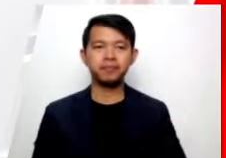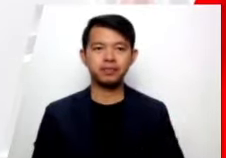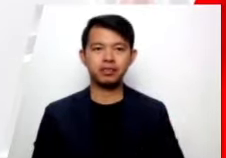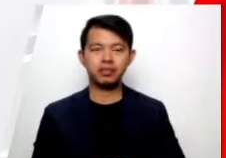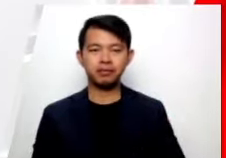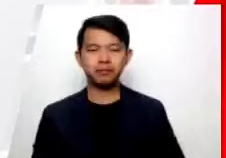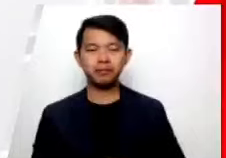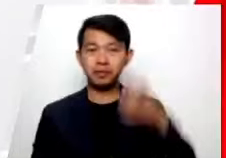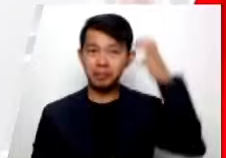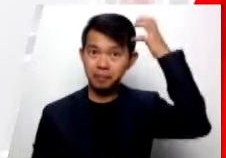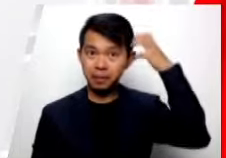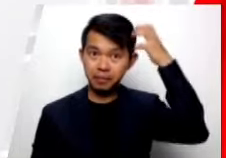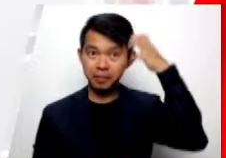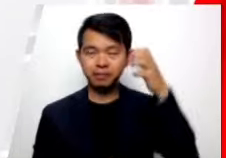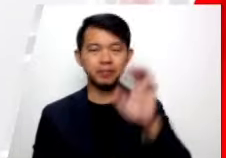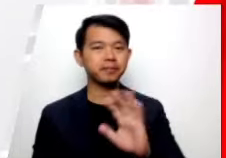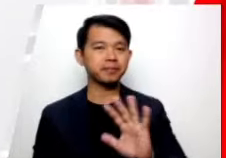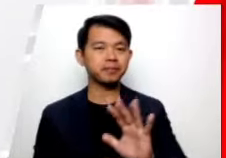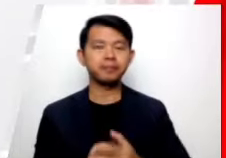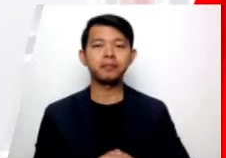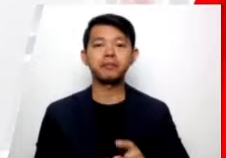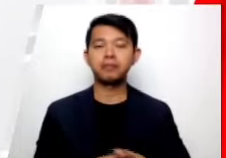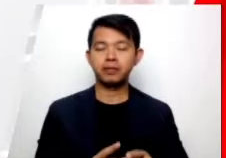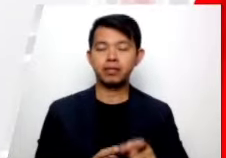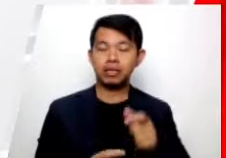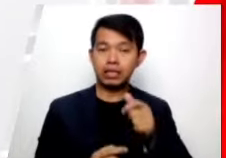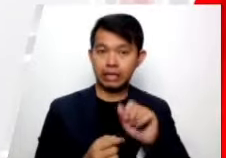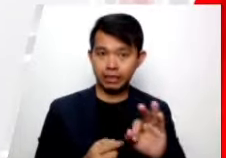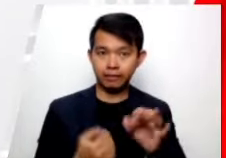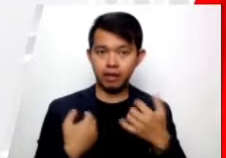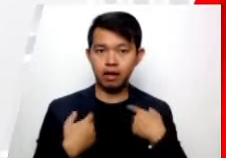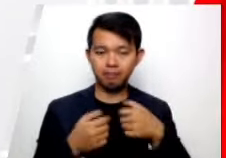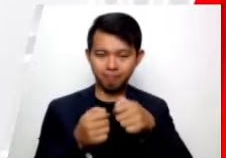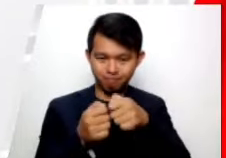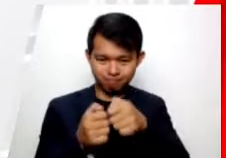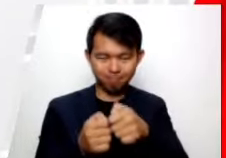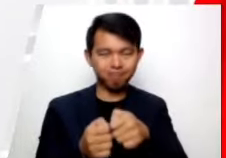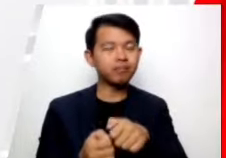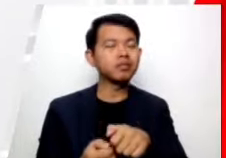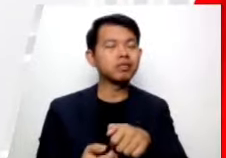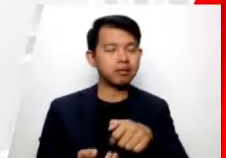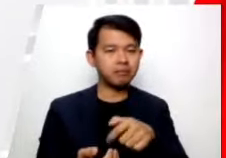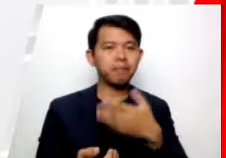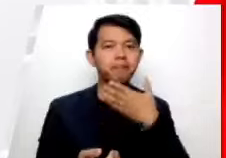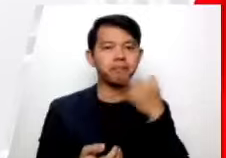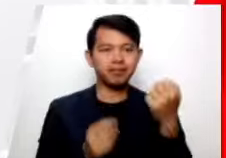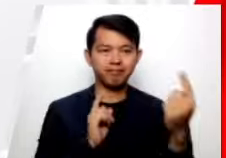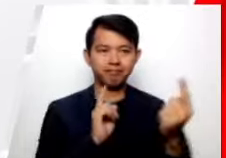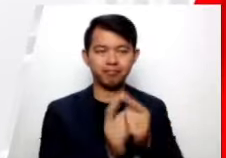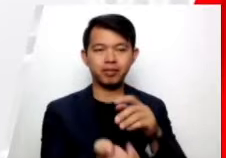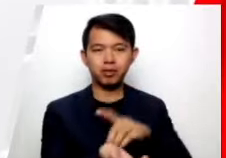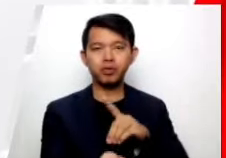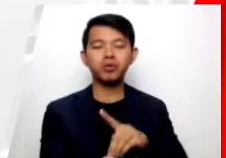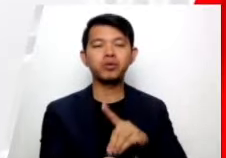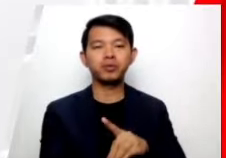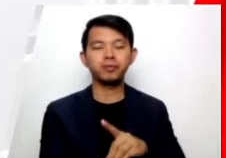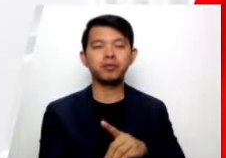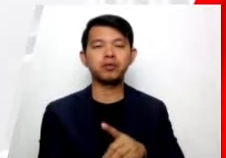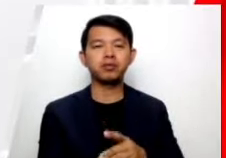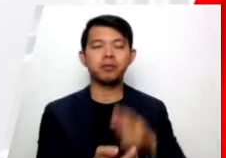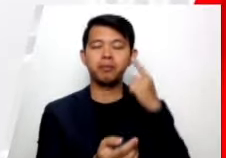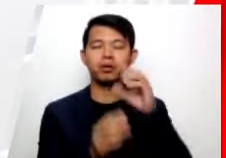kuto, magpakonsulta sa dermatologist para marisitahan ang gamot at maturuan sa tamang paggamit ng lice